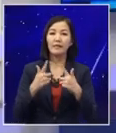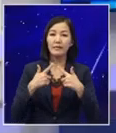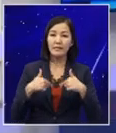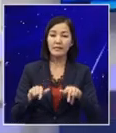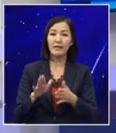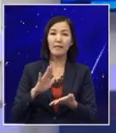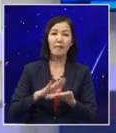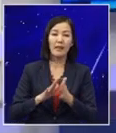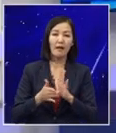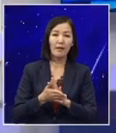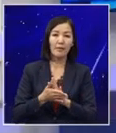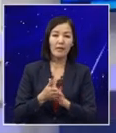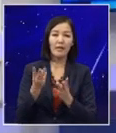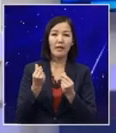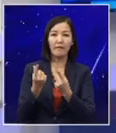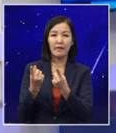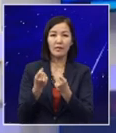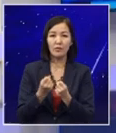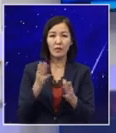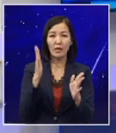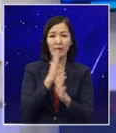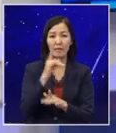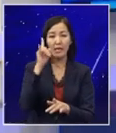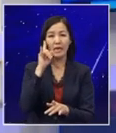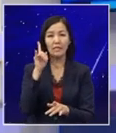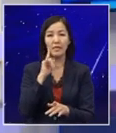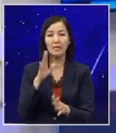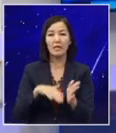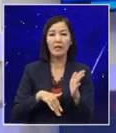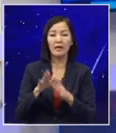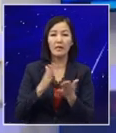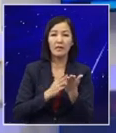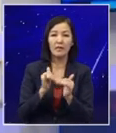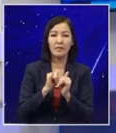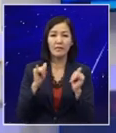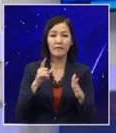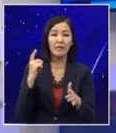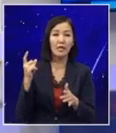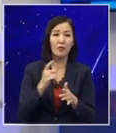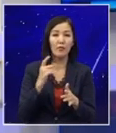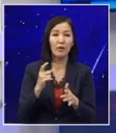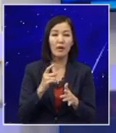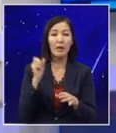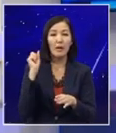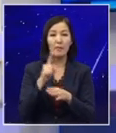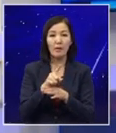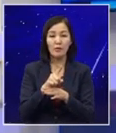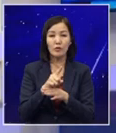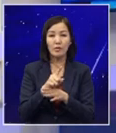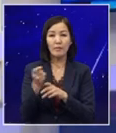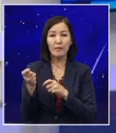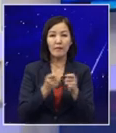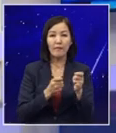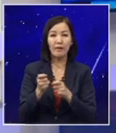Создание благоприятного инвестиционного климата в Казахстане – одно из приоритетных направлений в развитии экономики. И как поручил в ходе заседания